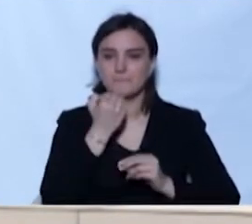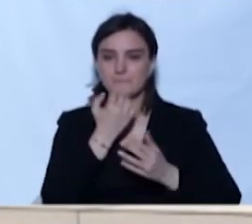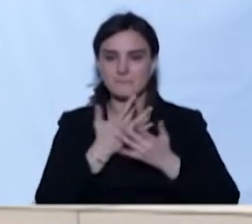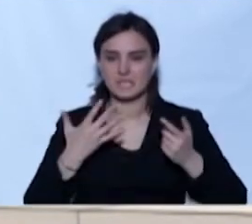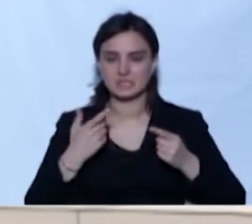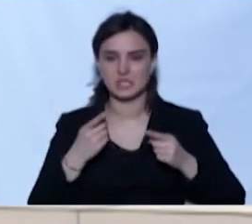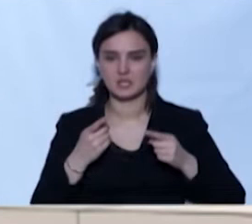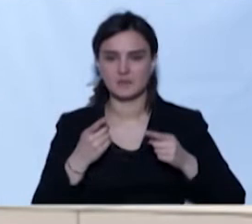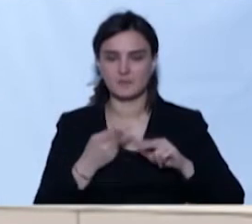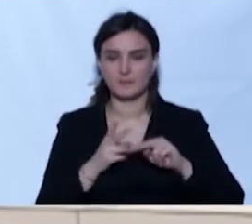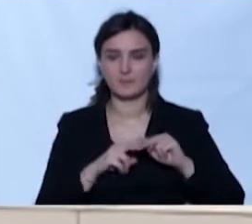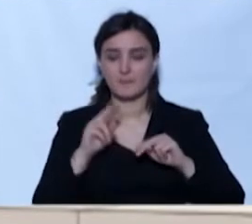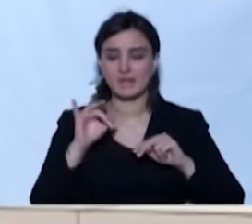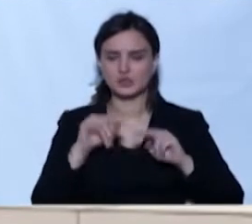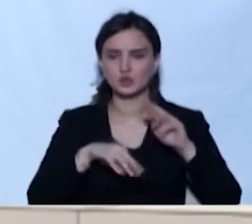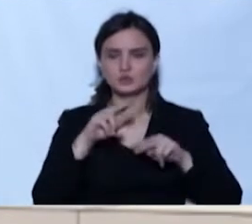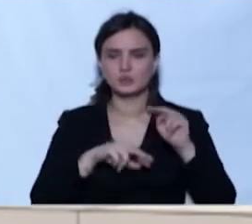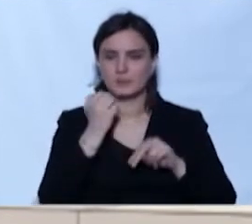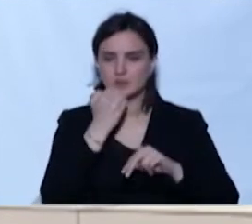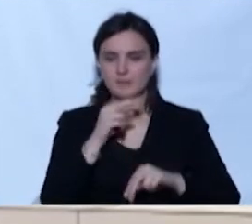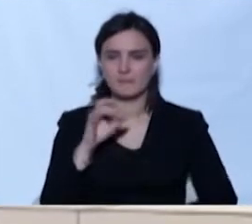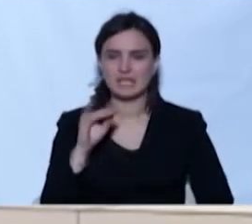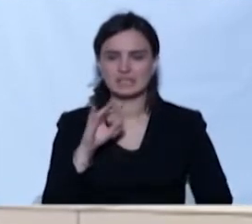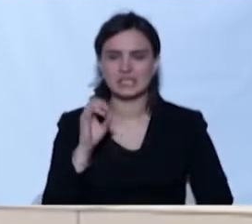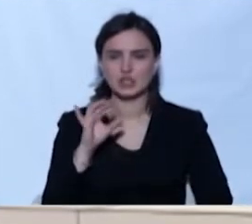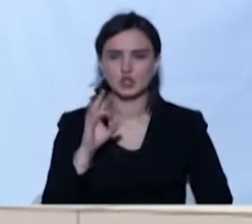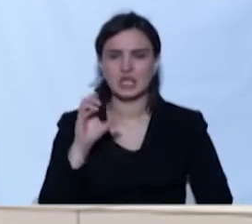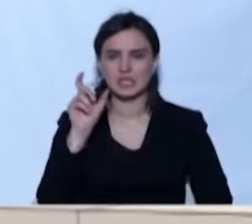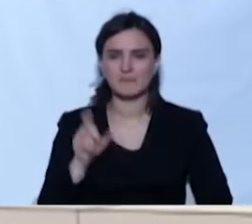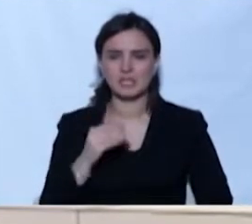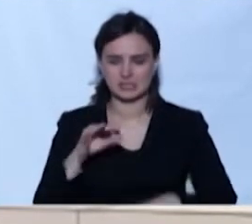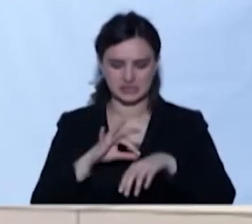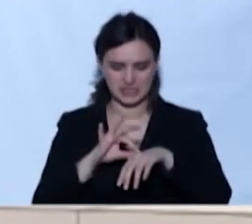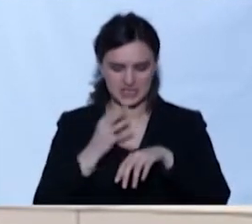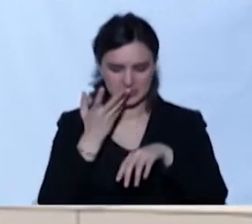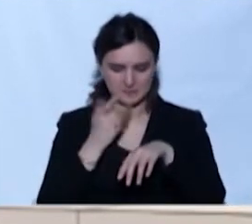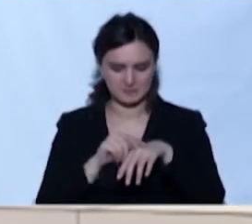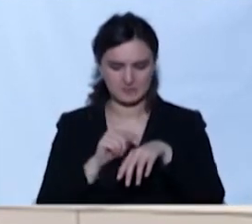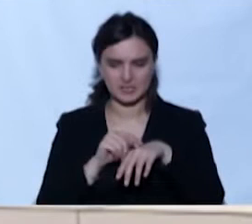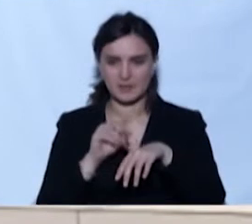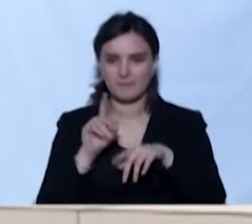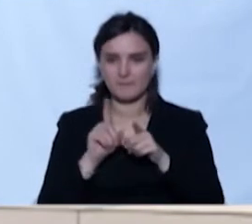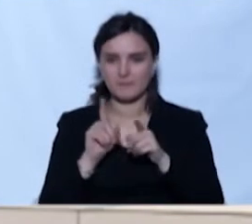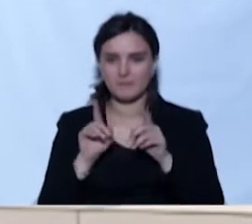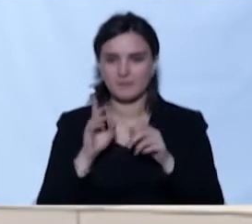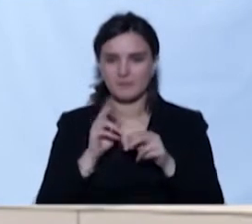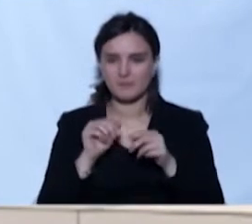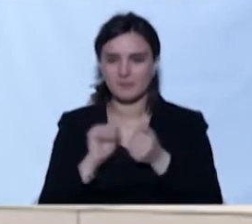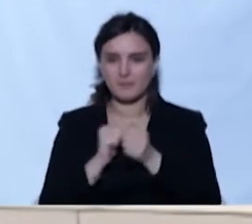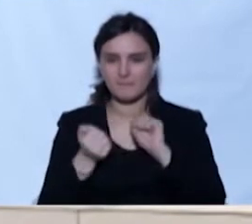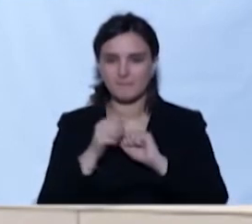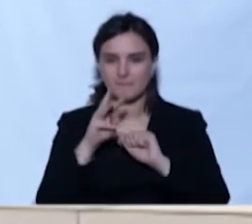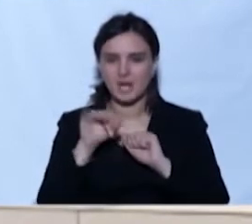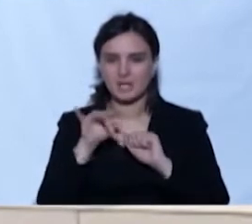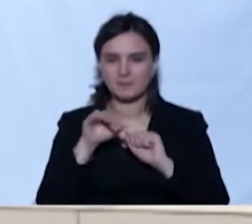პართენონი აგებული არის პენტელიკონის, აი ადამიანის კანის ფერი მარმარილოსაგან და თვითონ ფაქტურაც,